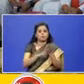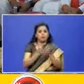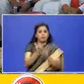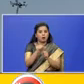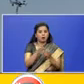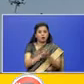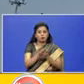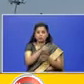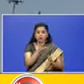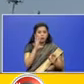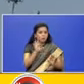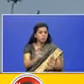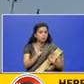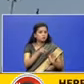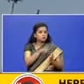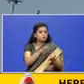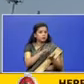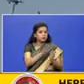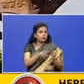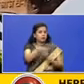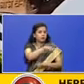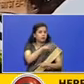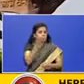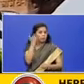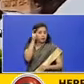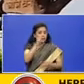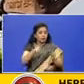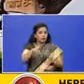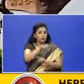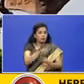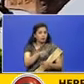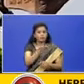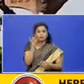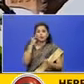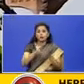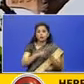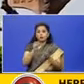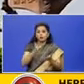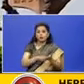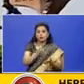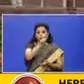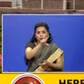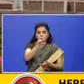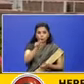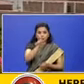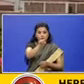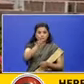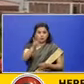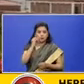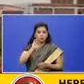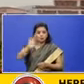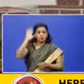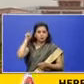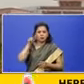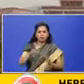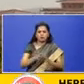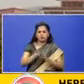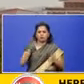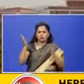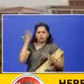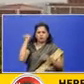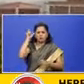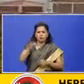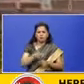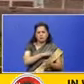बहुत ही विशिष्ट स्थान रहा है। यहाँ पर नवंबर 1913 में एक भयानक